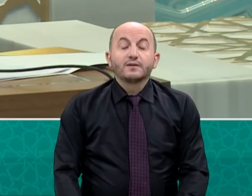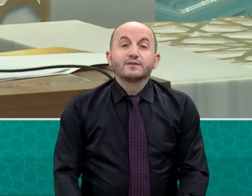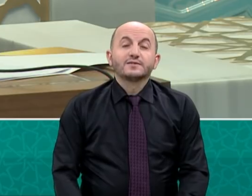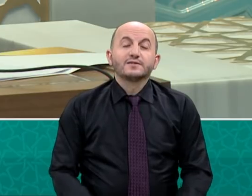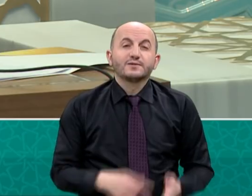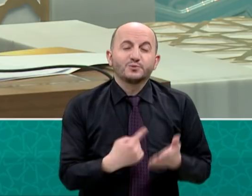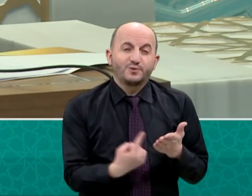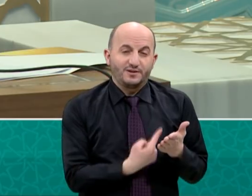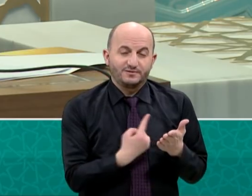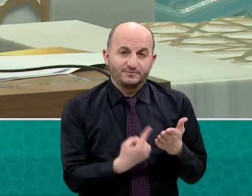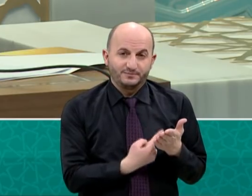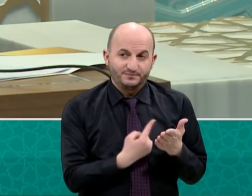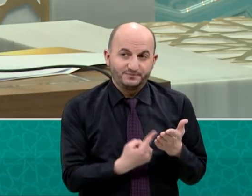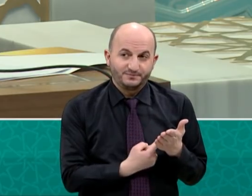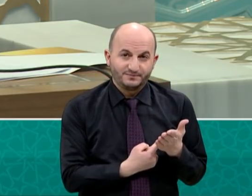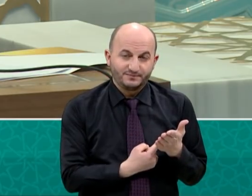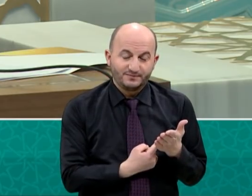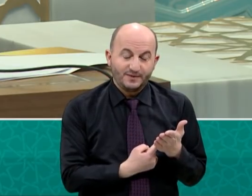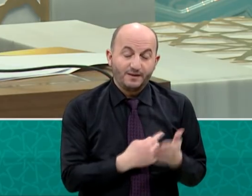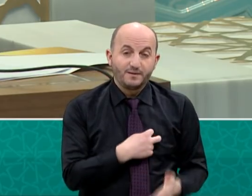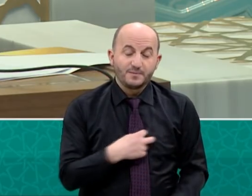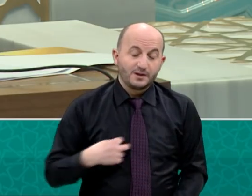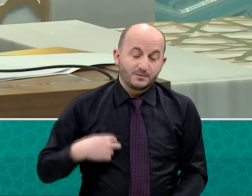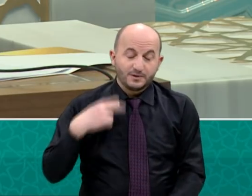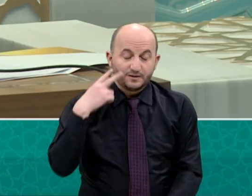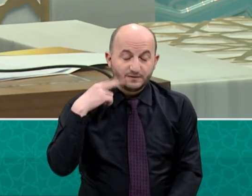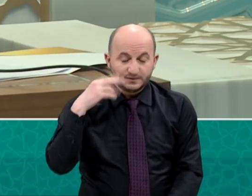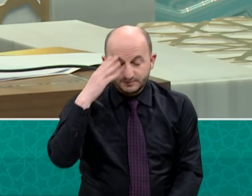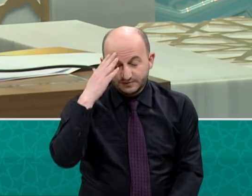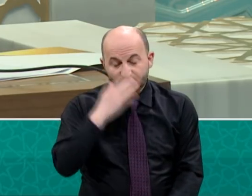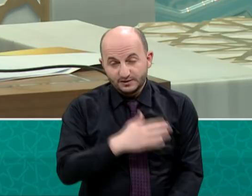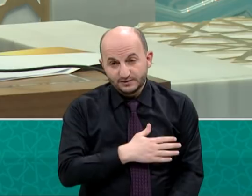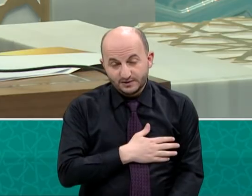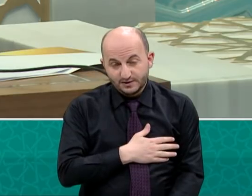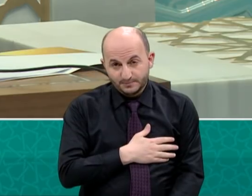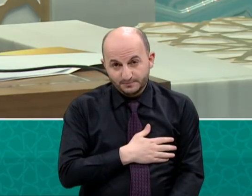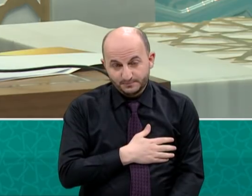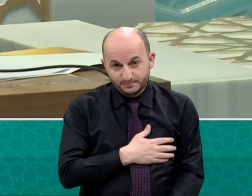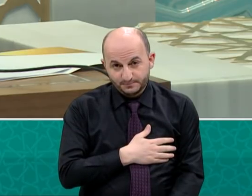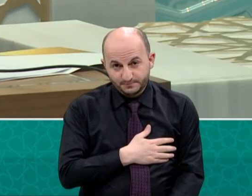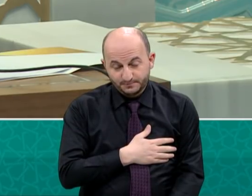Kur'an-ı Kerim ve Resulullah sallallahu aleyhi ve sellem değerli kardeşlerim,